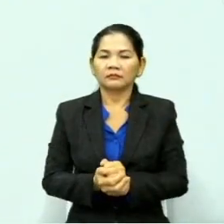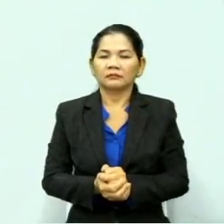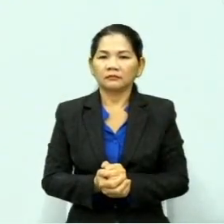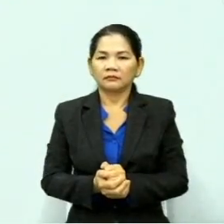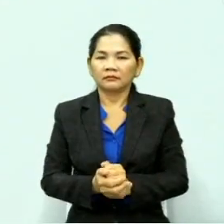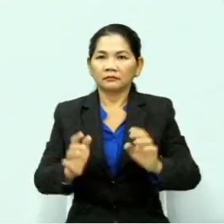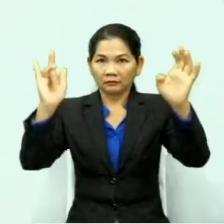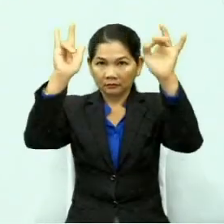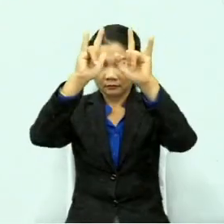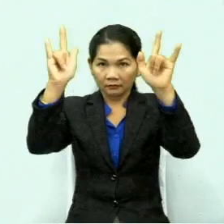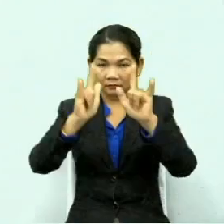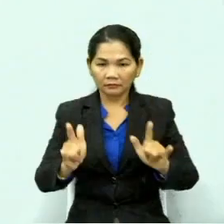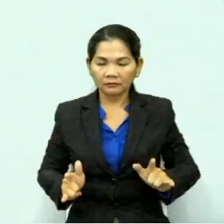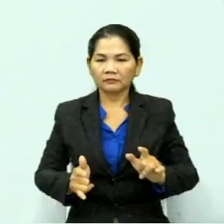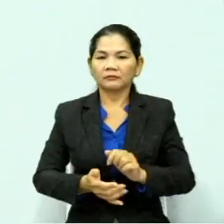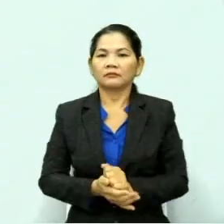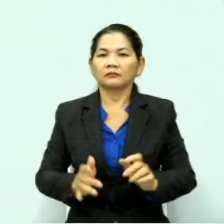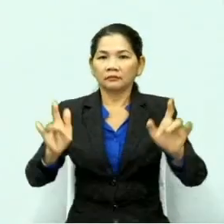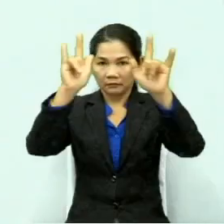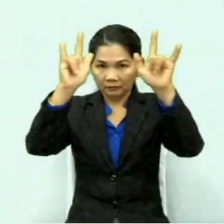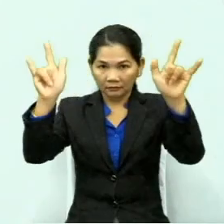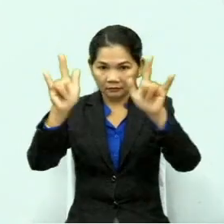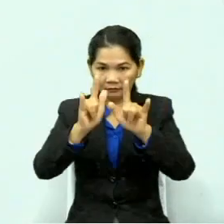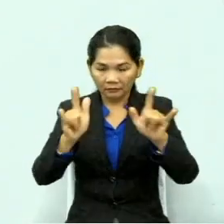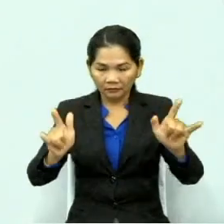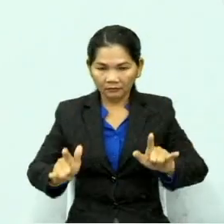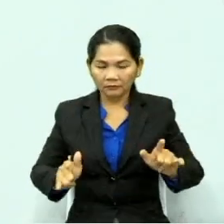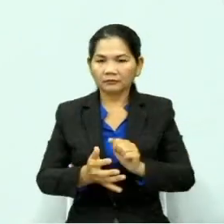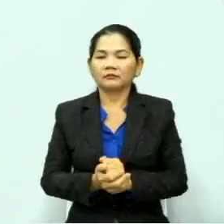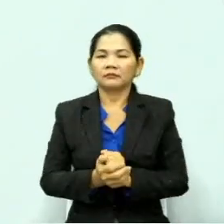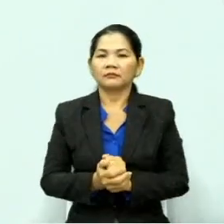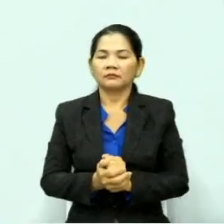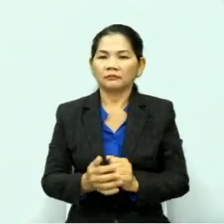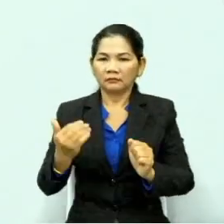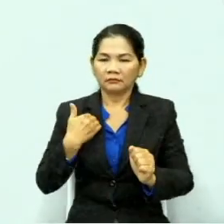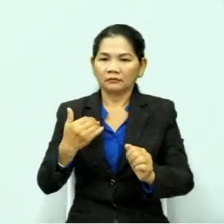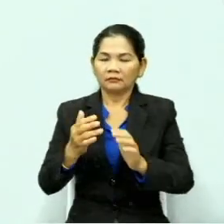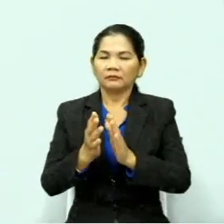Sấy Chăm Cống Phra sát Mê Bốn